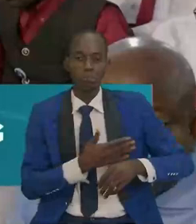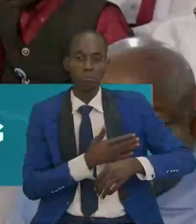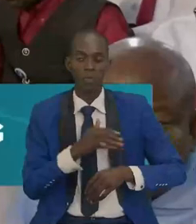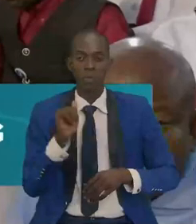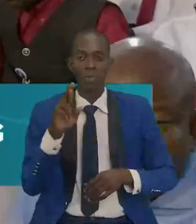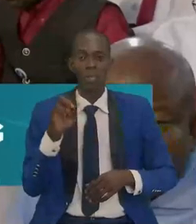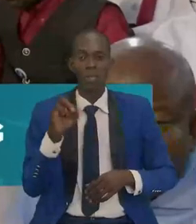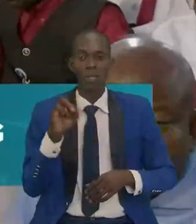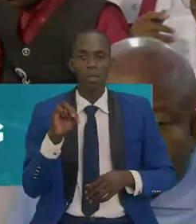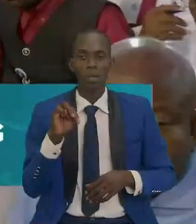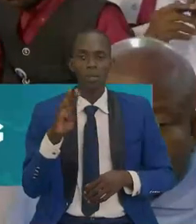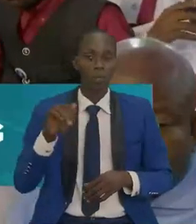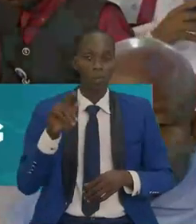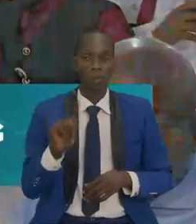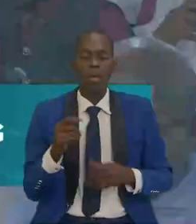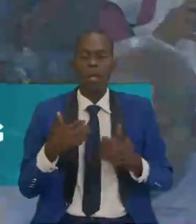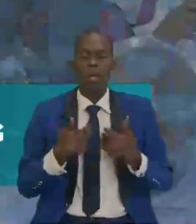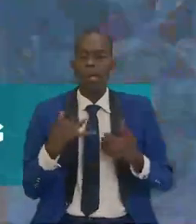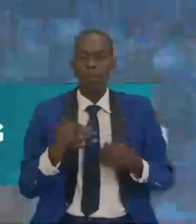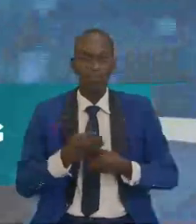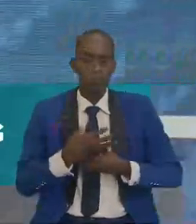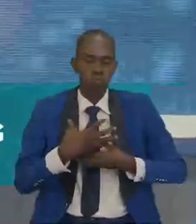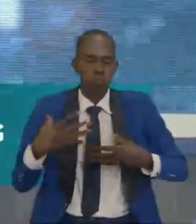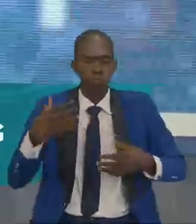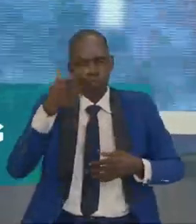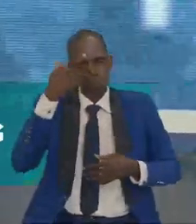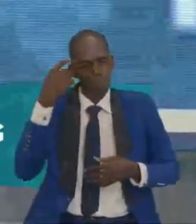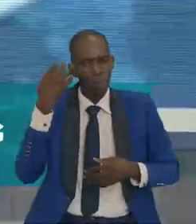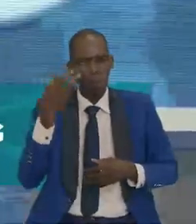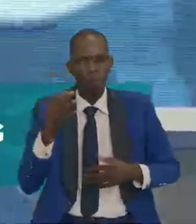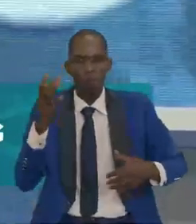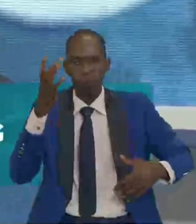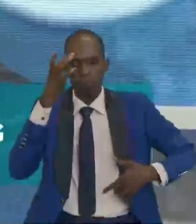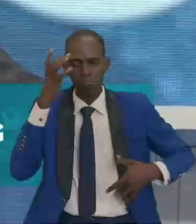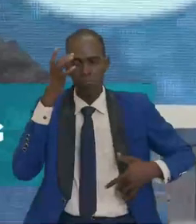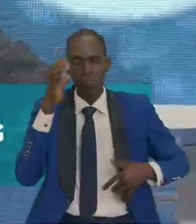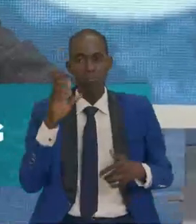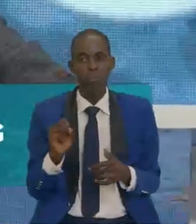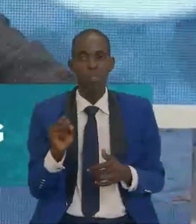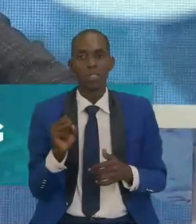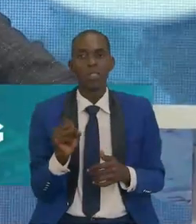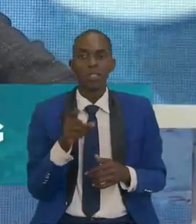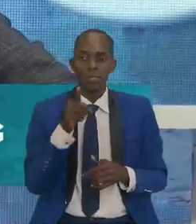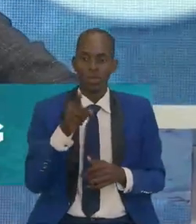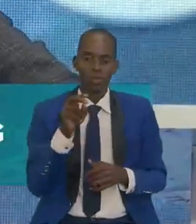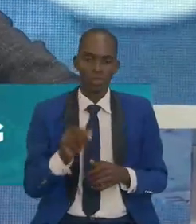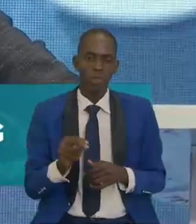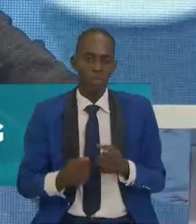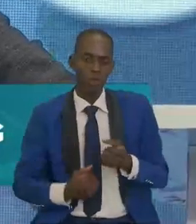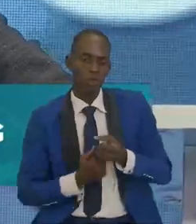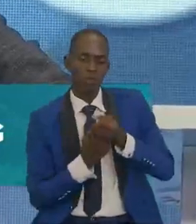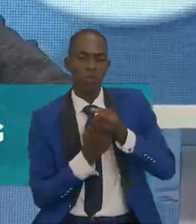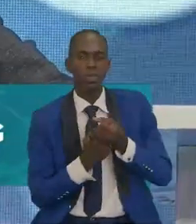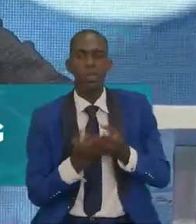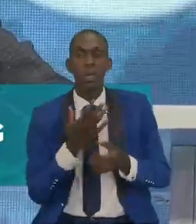L'enflement au niveau des aisselles, totalement enflé à cause des maladies. Il lui faut de